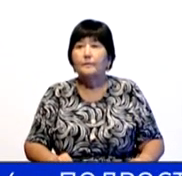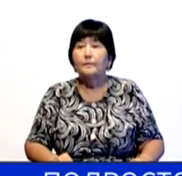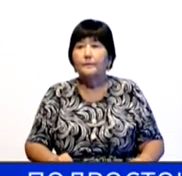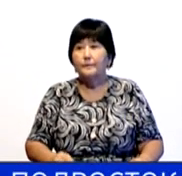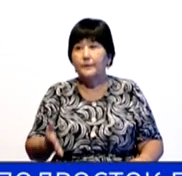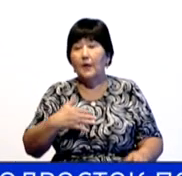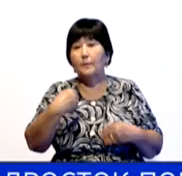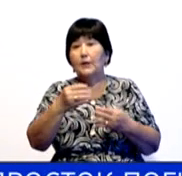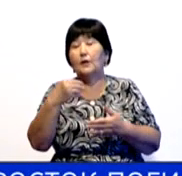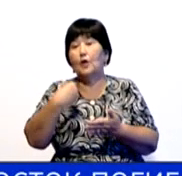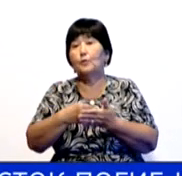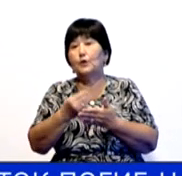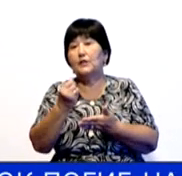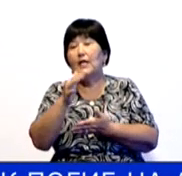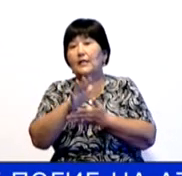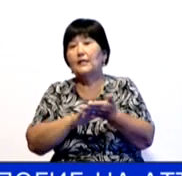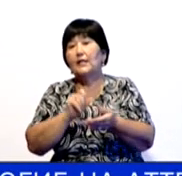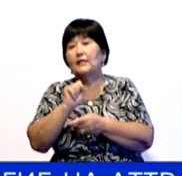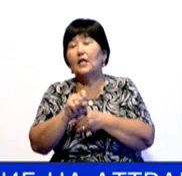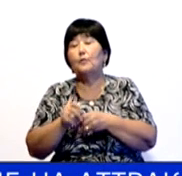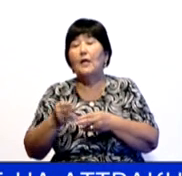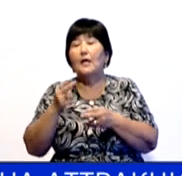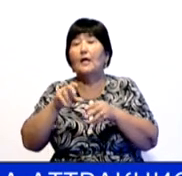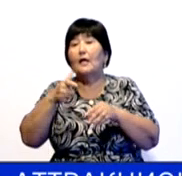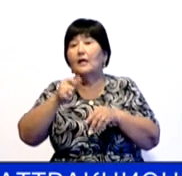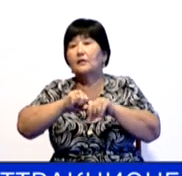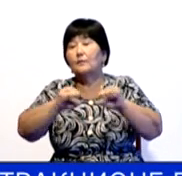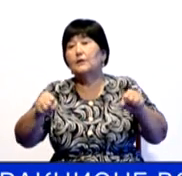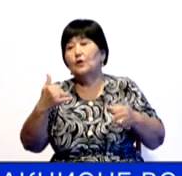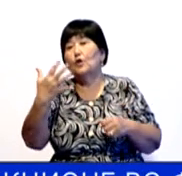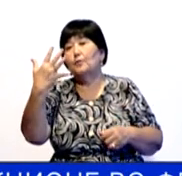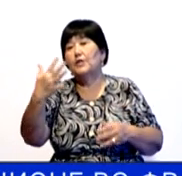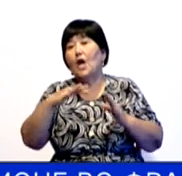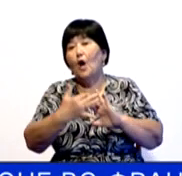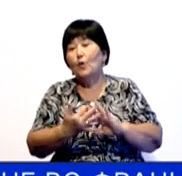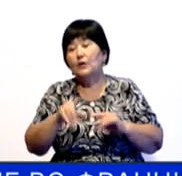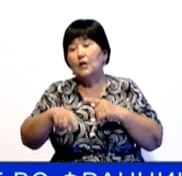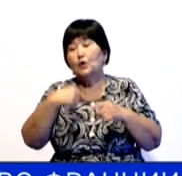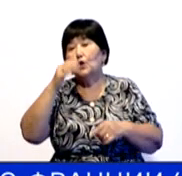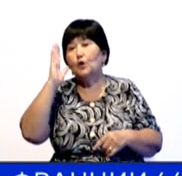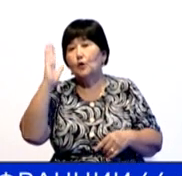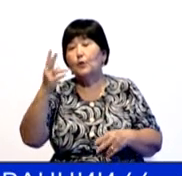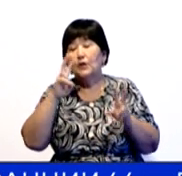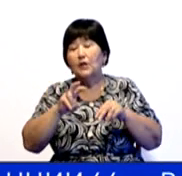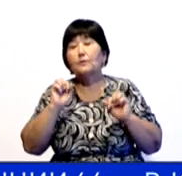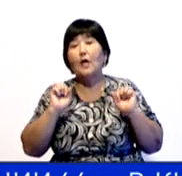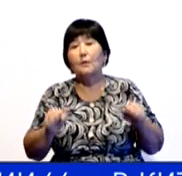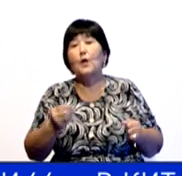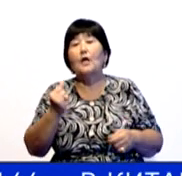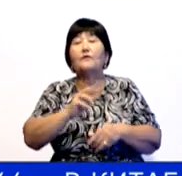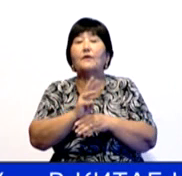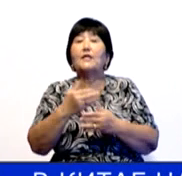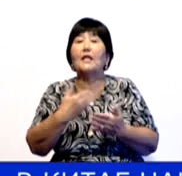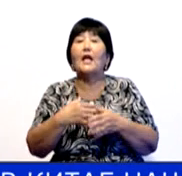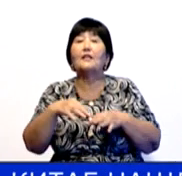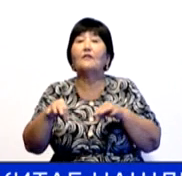Нами подана бюджетная заявка на строительство магистрального газопровода для газификации еще 5 аулов. В следующем году будут рассмотрены возможности финансирования